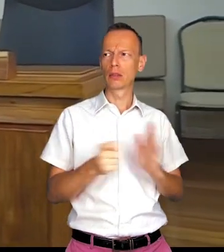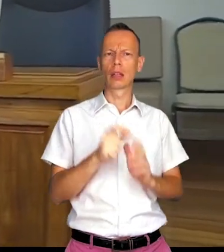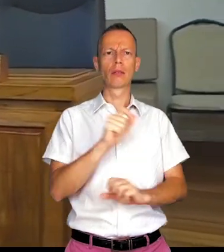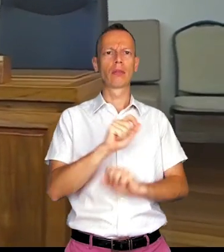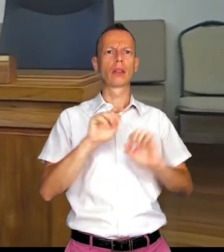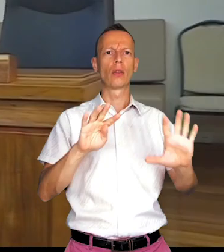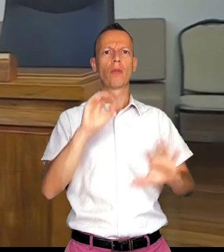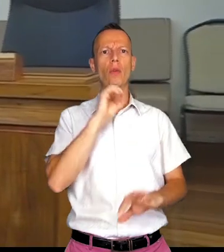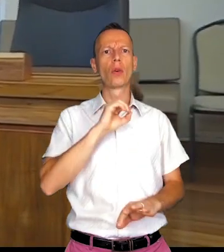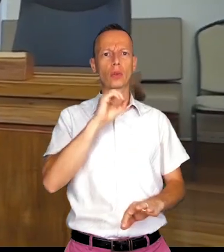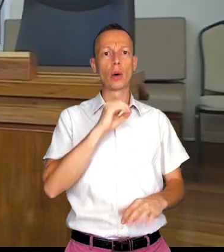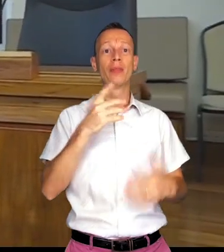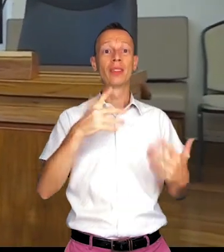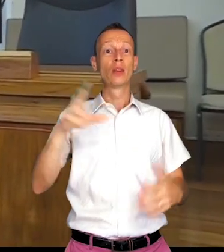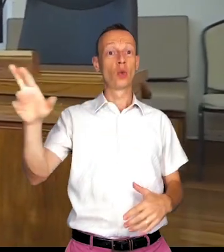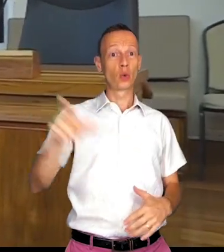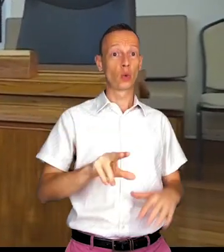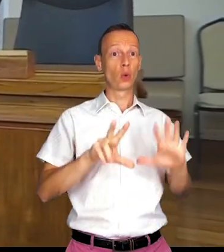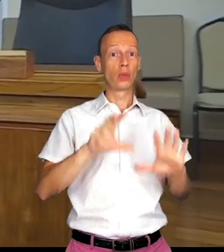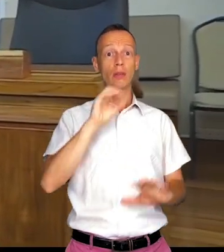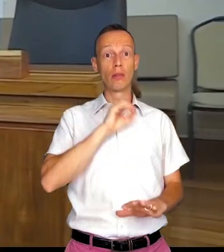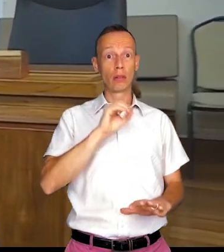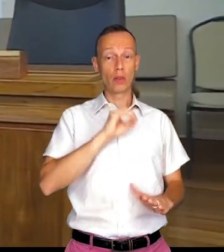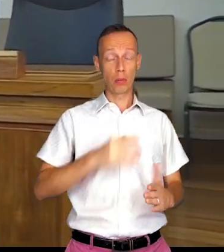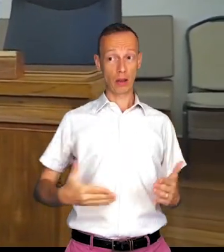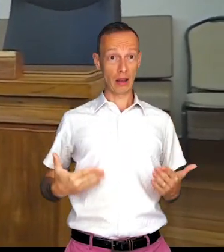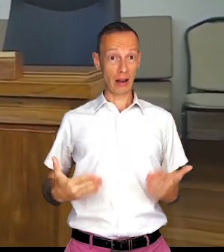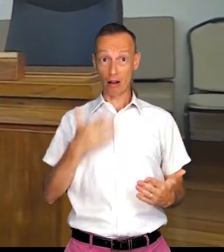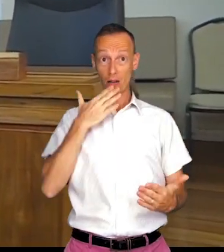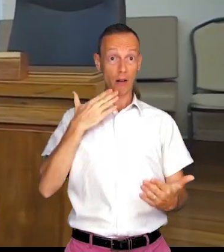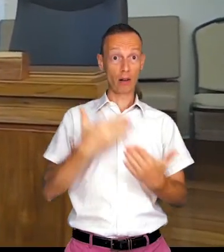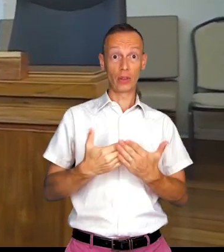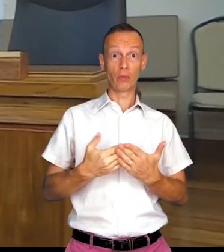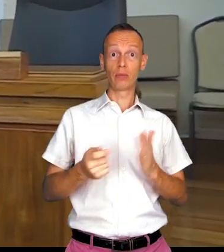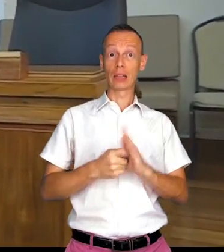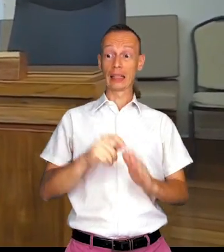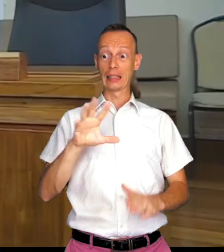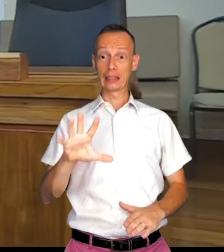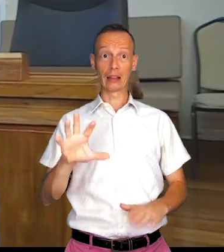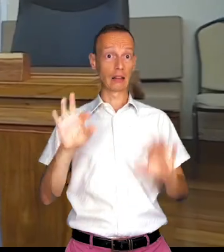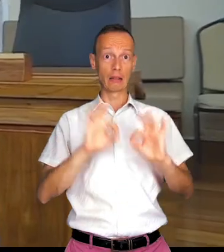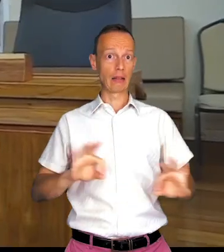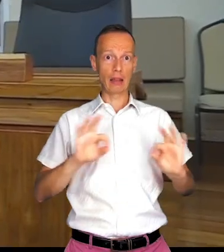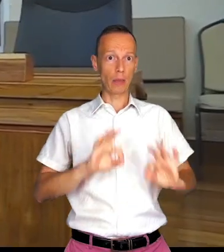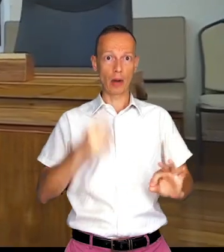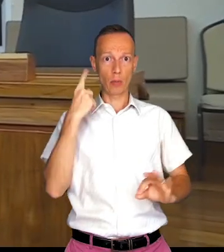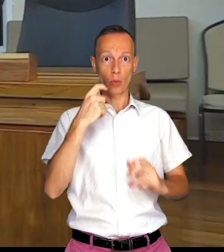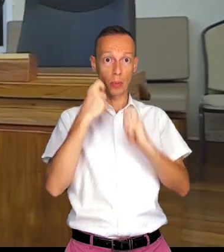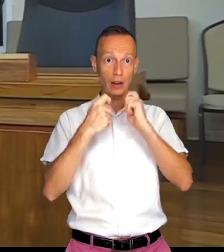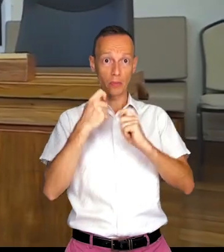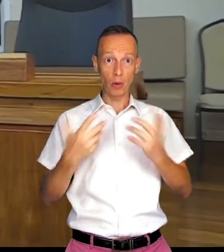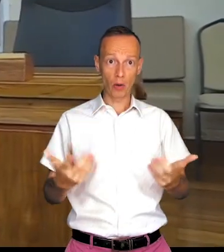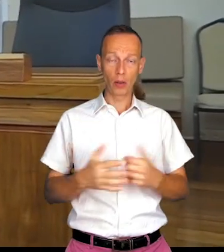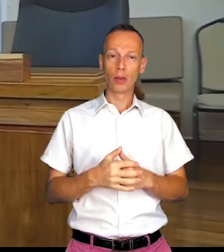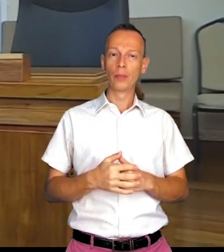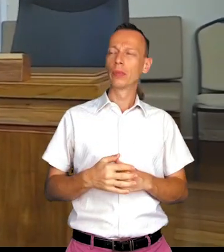Paris, je dois partir à Paris le 29 octobre pour entrer le 8 octobre, je n'ai pas au moment où je vous parle de rendez-vous pour le 5